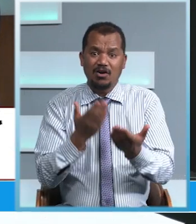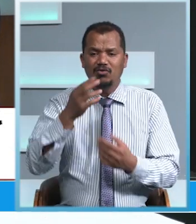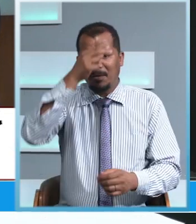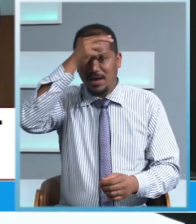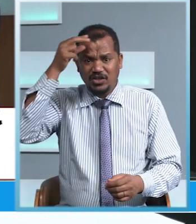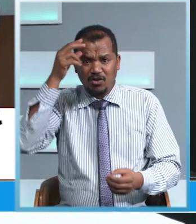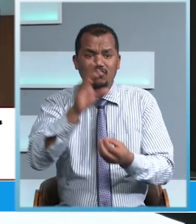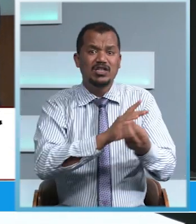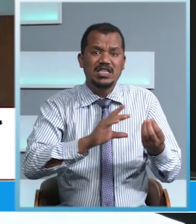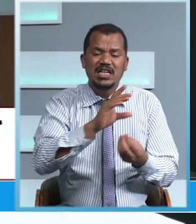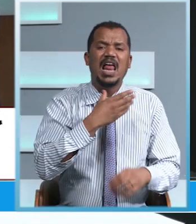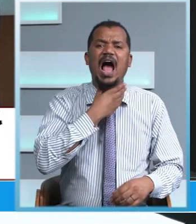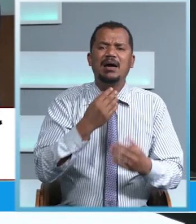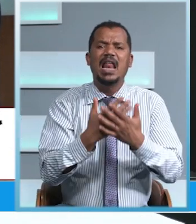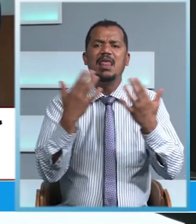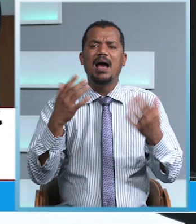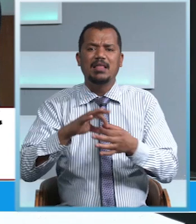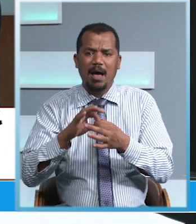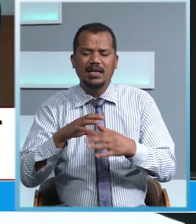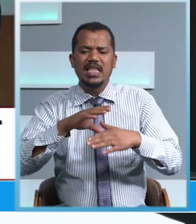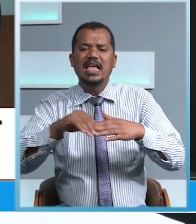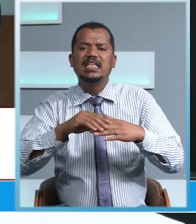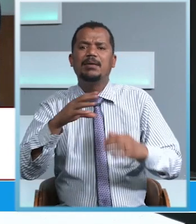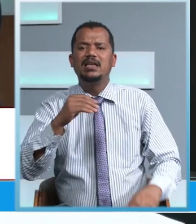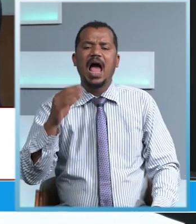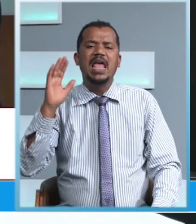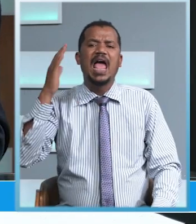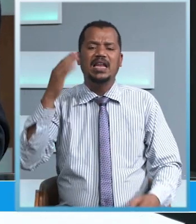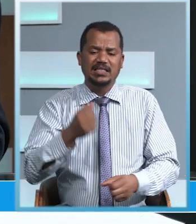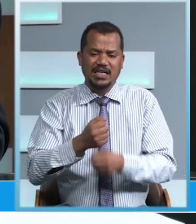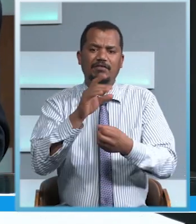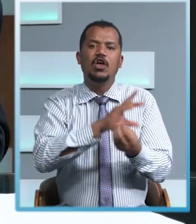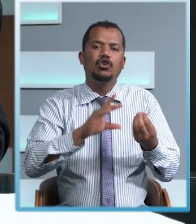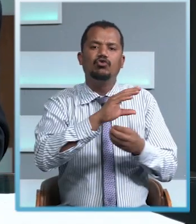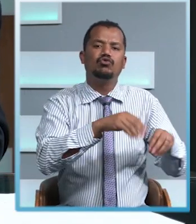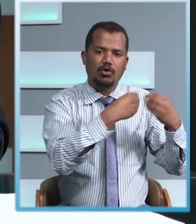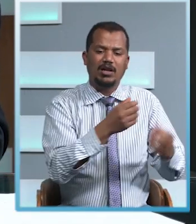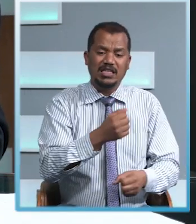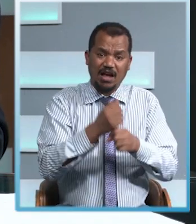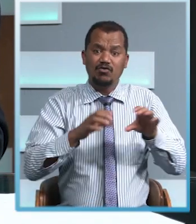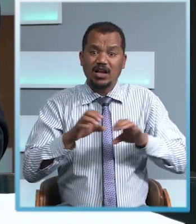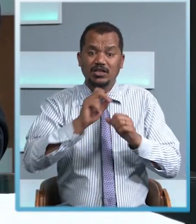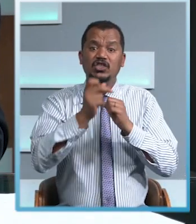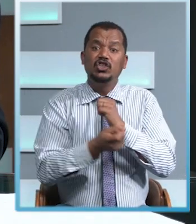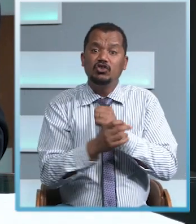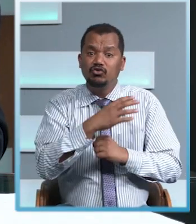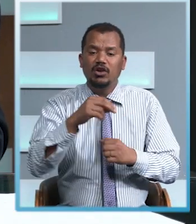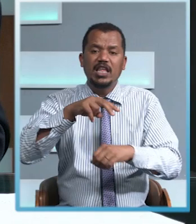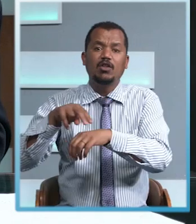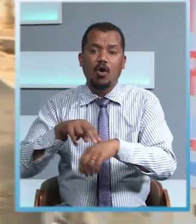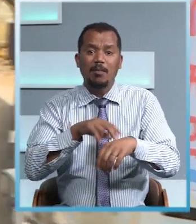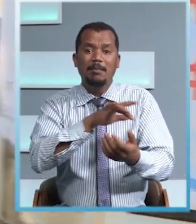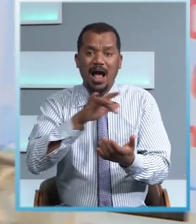አገልግሎትና የቤንሻንጉል ጉምዝ ክልል አማራ ልማት ማህበር የገንዘብና አይነት ድጋፍ ለክልሉ አስረክቧል። ከዋል ድጋፉን ካደረጉት